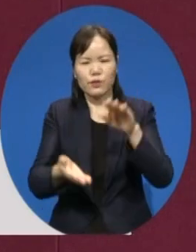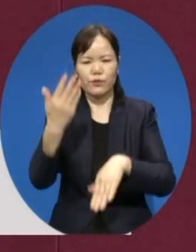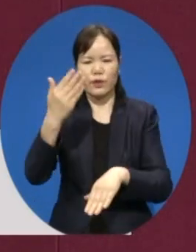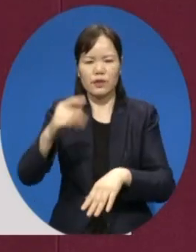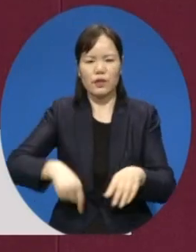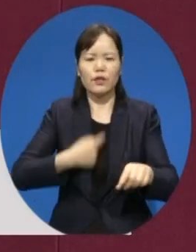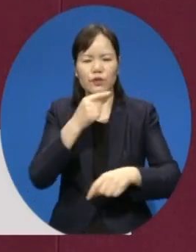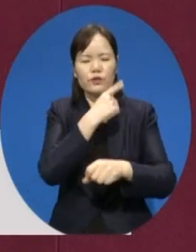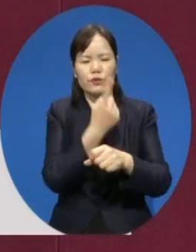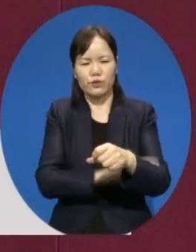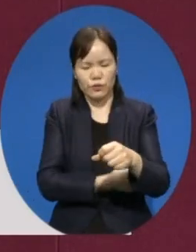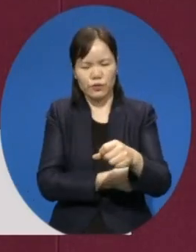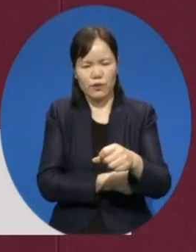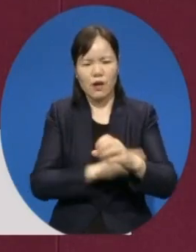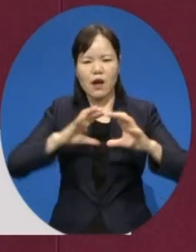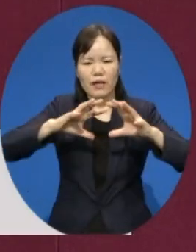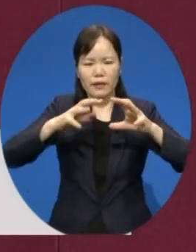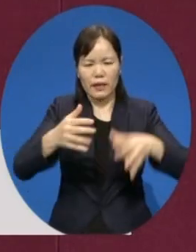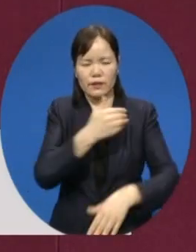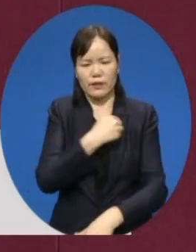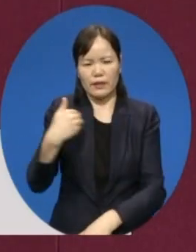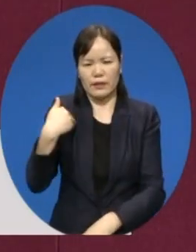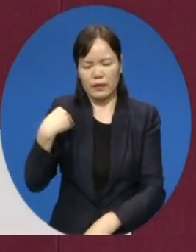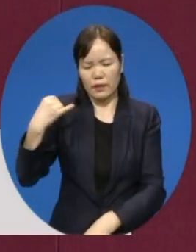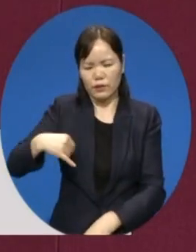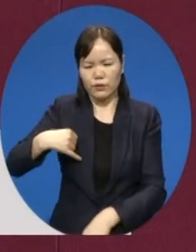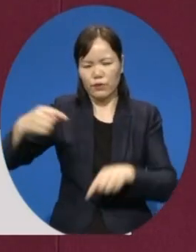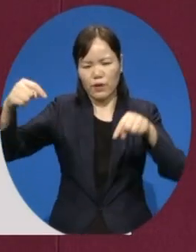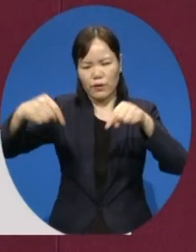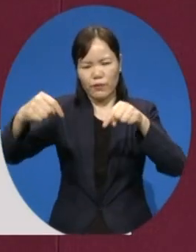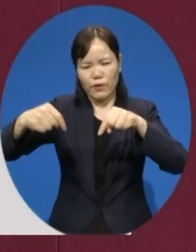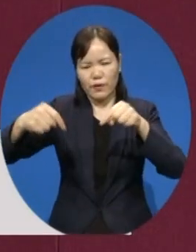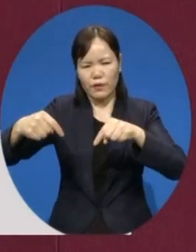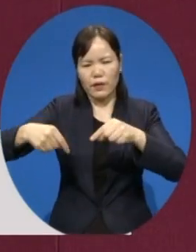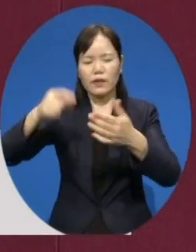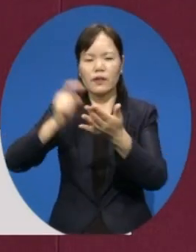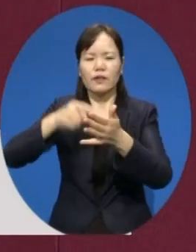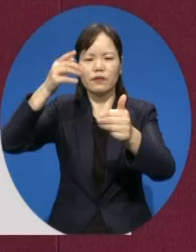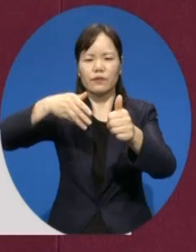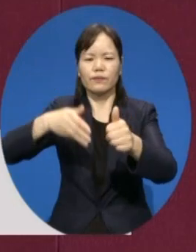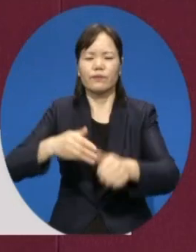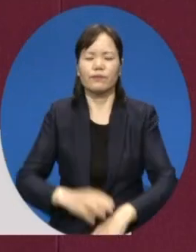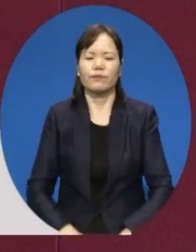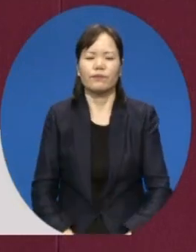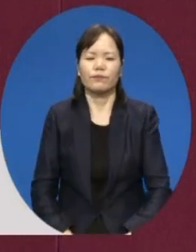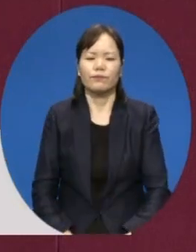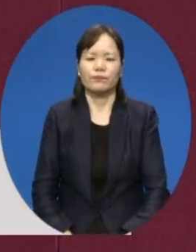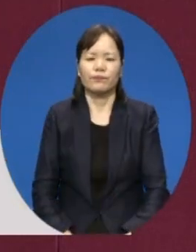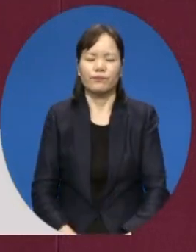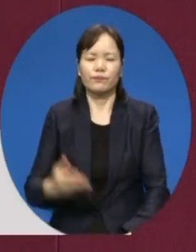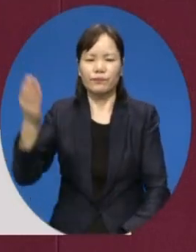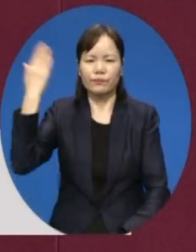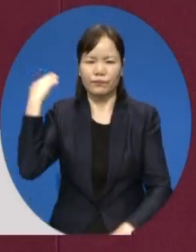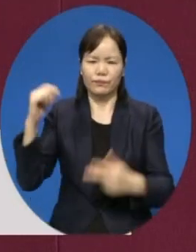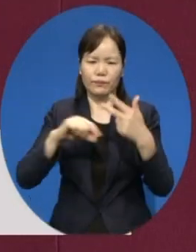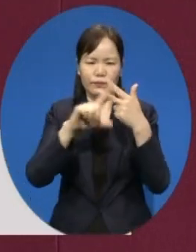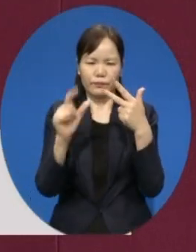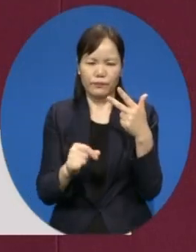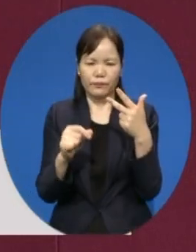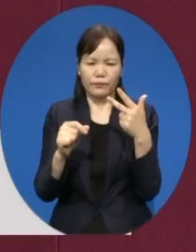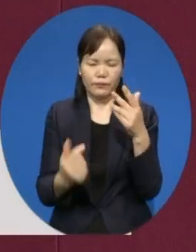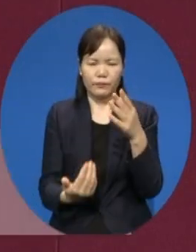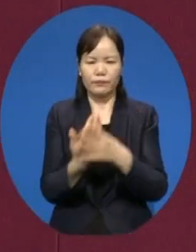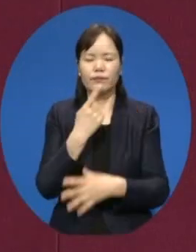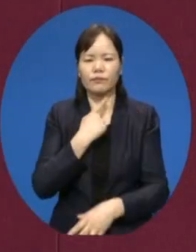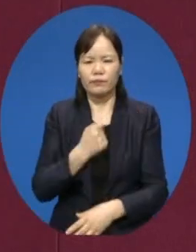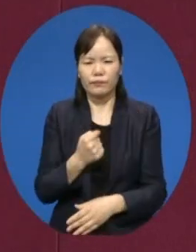주권 국가로서 당당하게 대중 외교 관계를 펼쳐나가시기를 촉구합니다. 지난 7월 일어났던